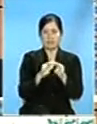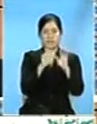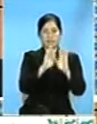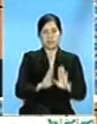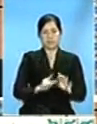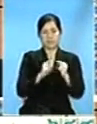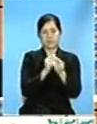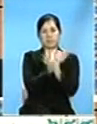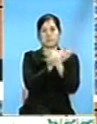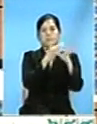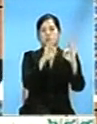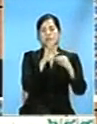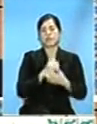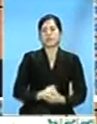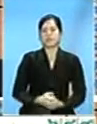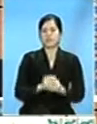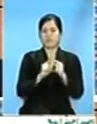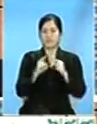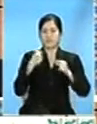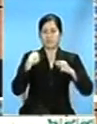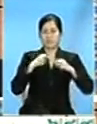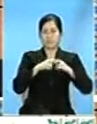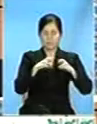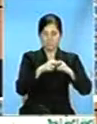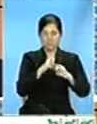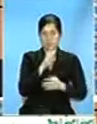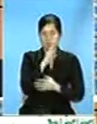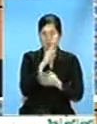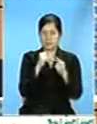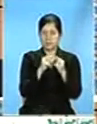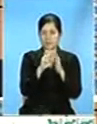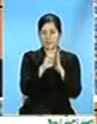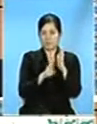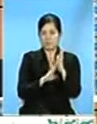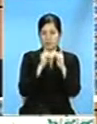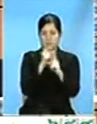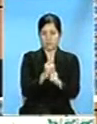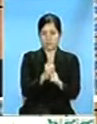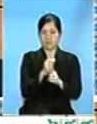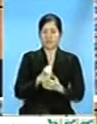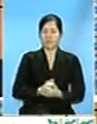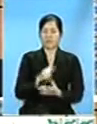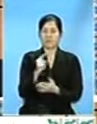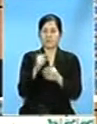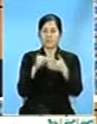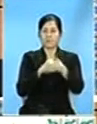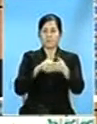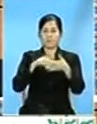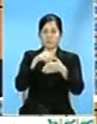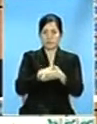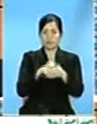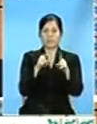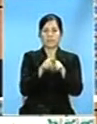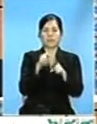ระแต่ปัญหาที่เกิดขึ้นคือถ้าเกิดท่านใช้ระบบเนี่ยครับมาจากการเลือกตั้งเหมือนกับส.